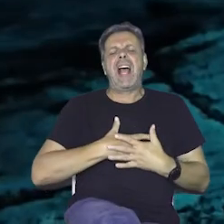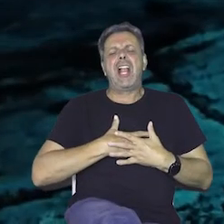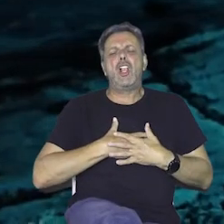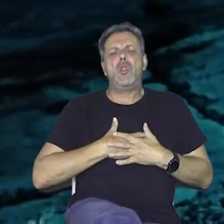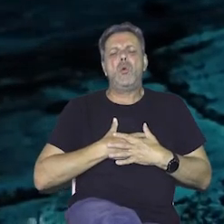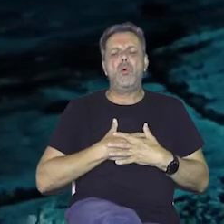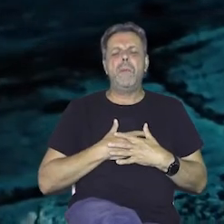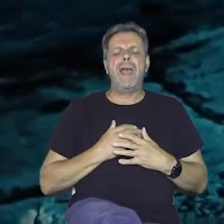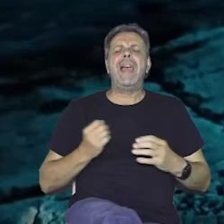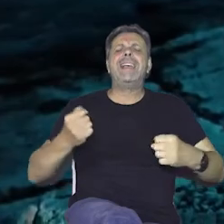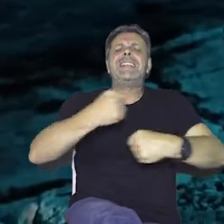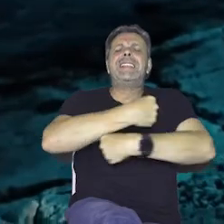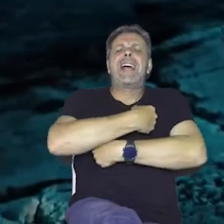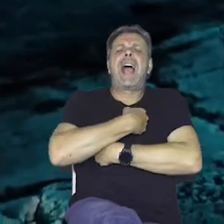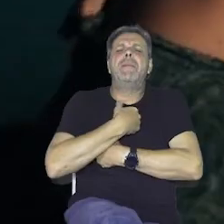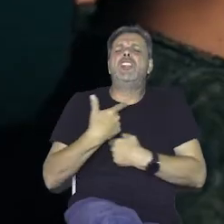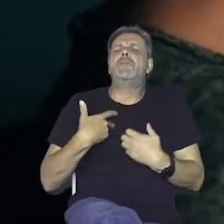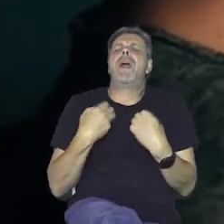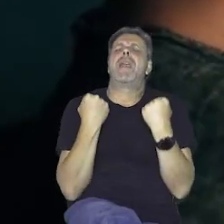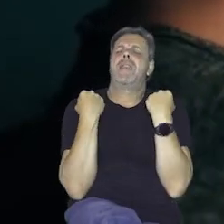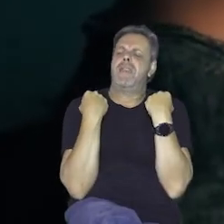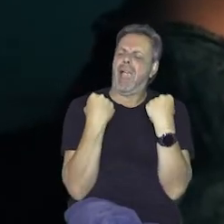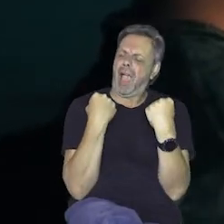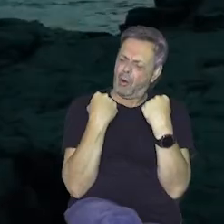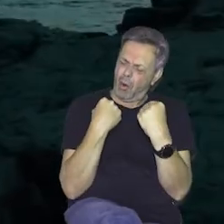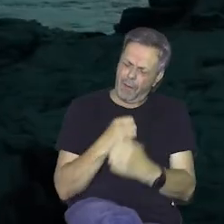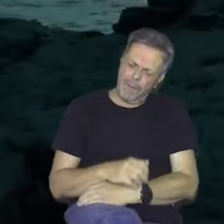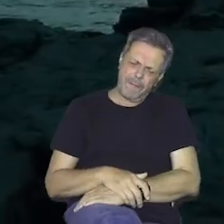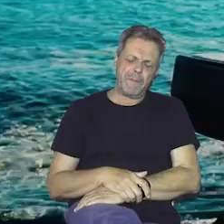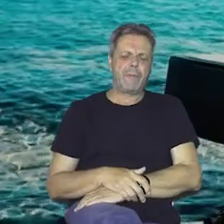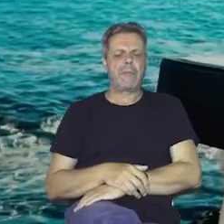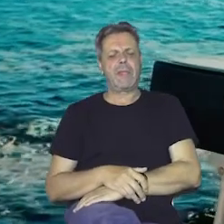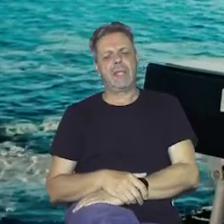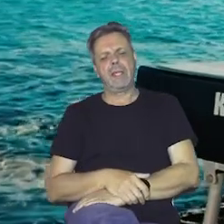ljube zagrliš me jako.